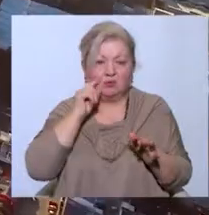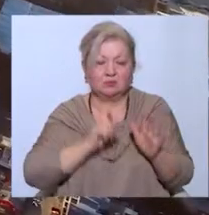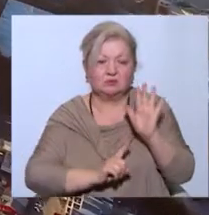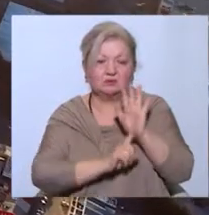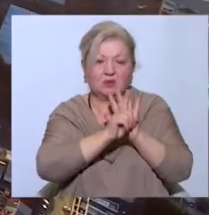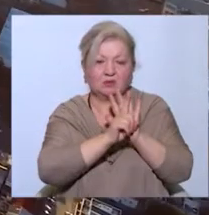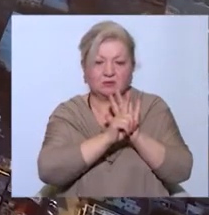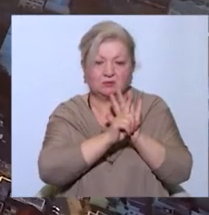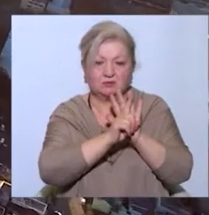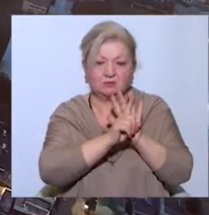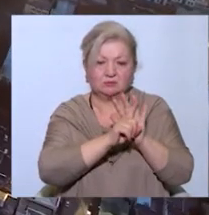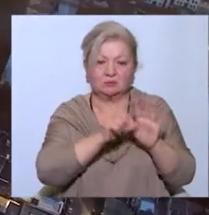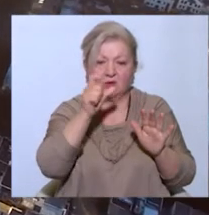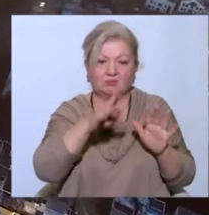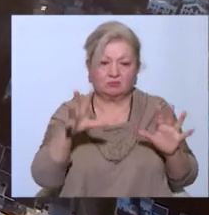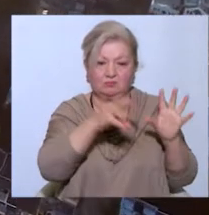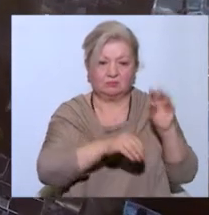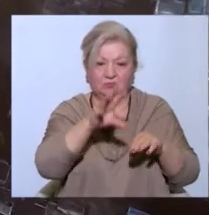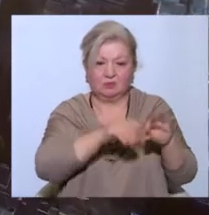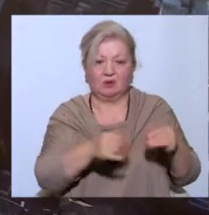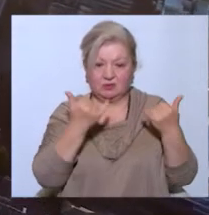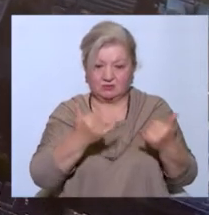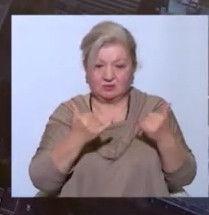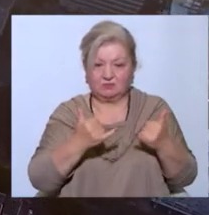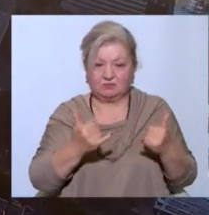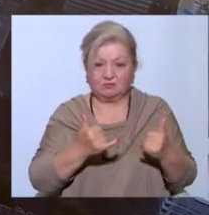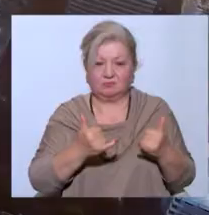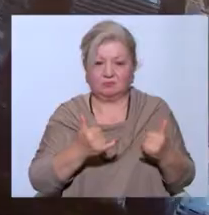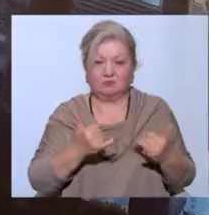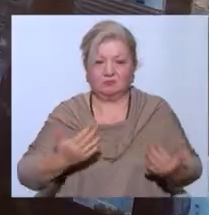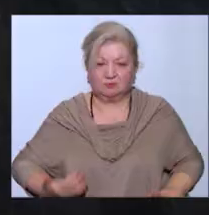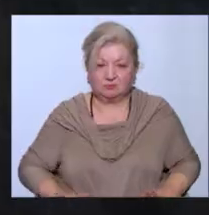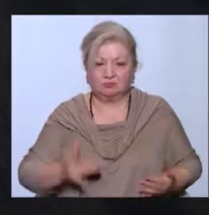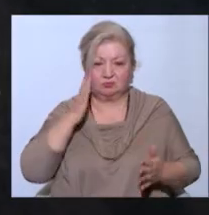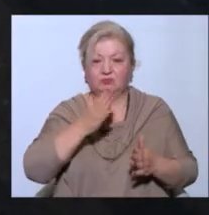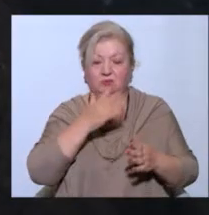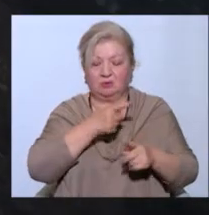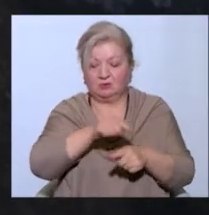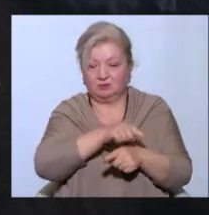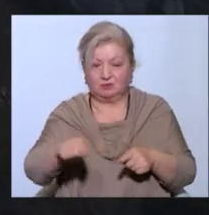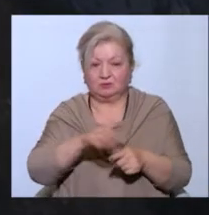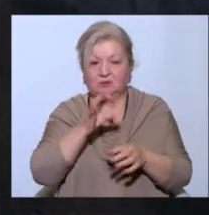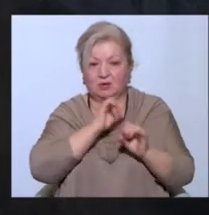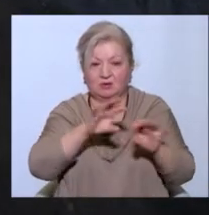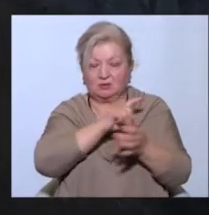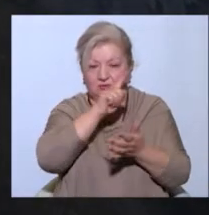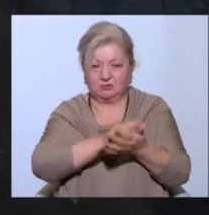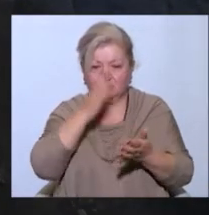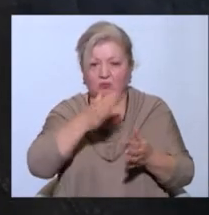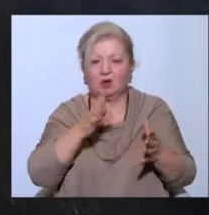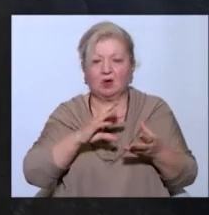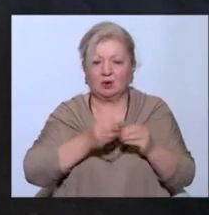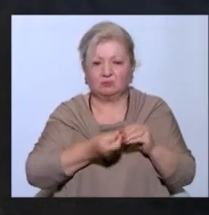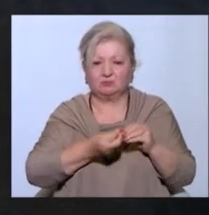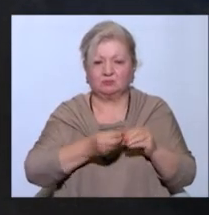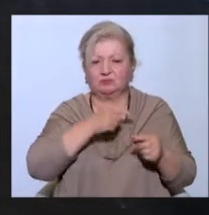მხრიდან. დღევანდელი დასახლებული პუნქტები, რომელზეც ჩვენ რამდენიმე ასევე წამში გავამახვილებ ყურადღებას, სრულიად განსხვავდება